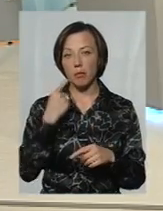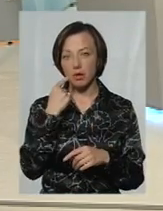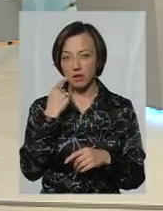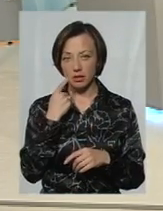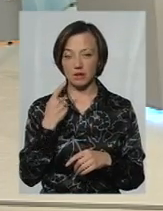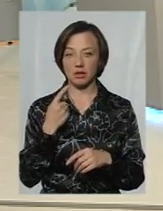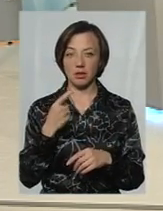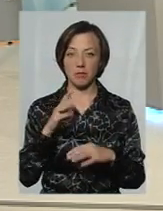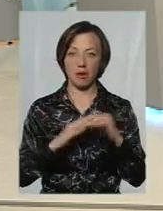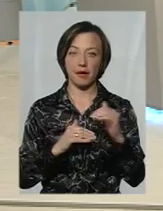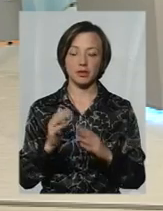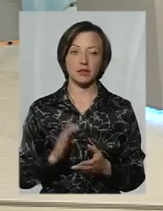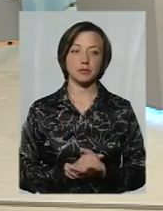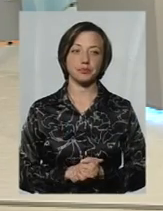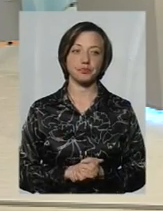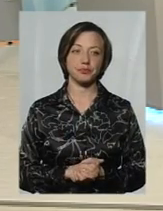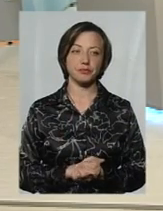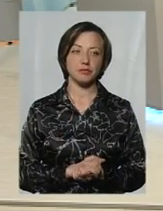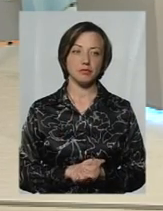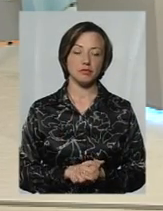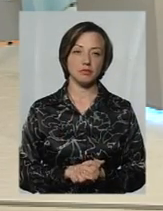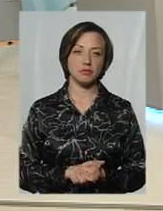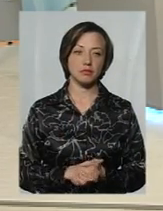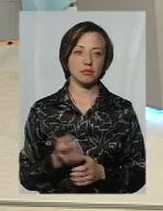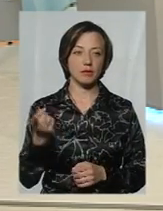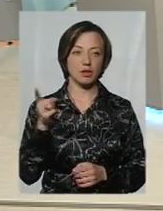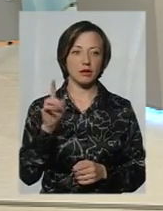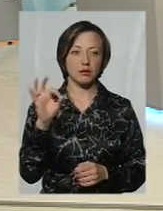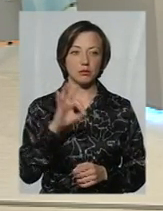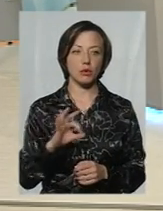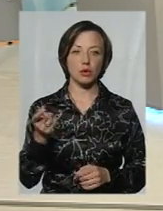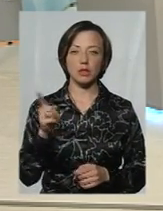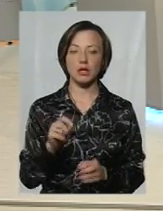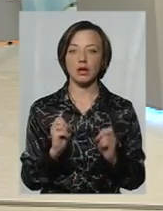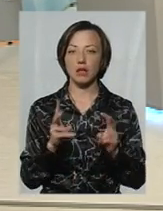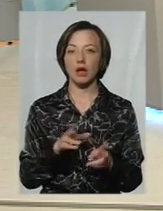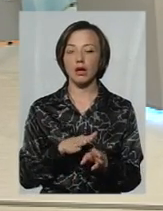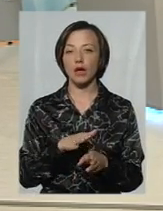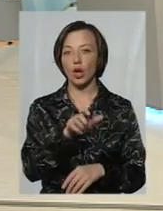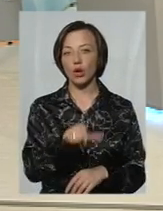практика. Власне, про те, як люди, відбувши